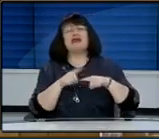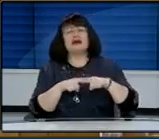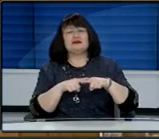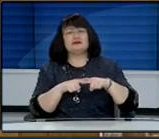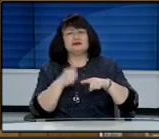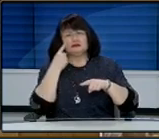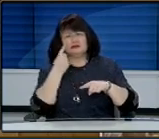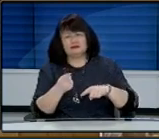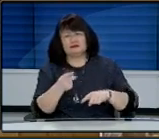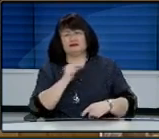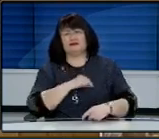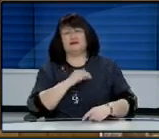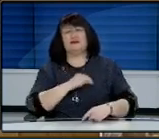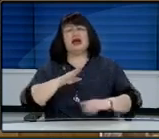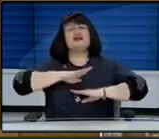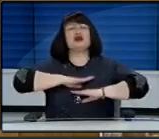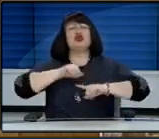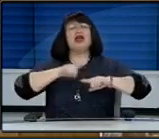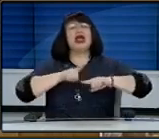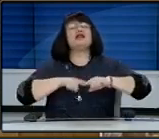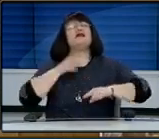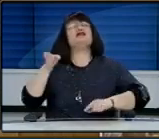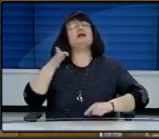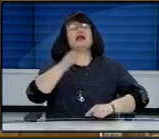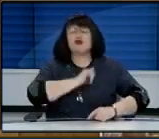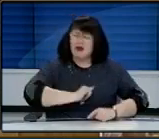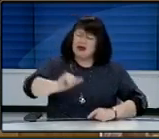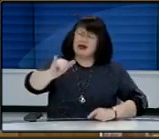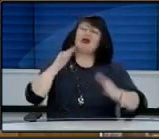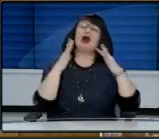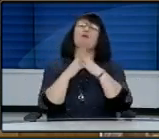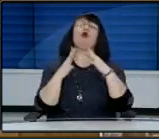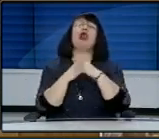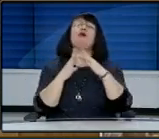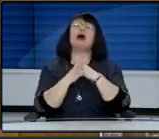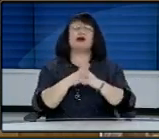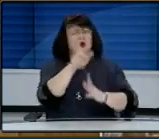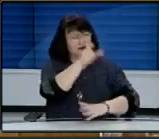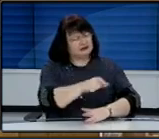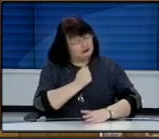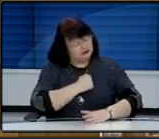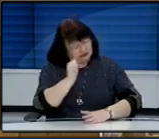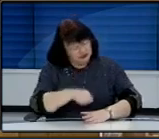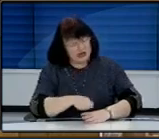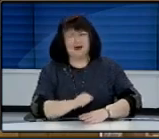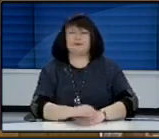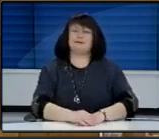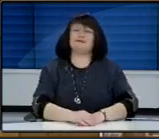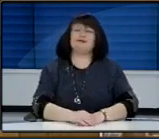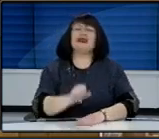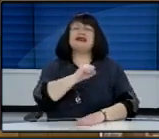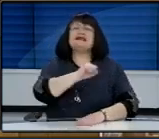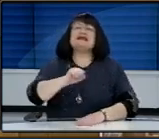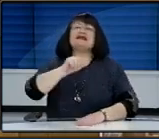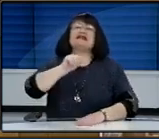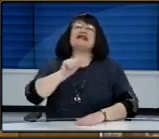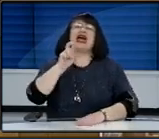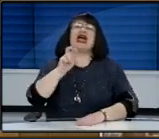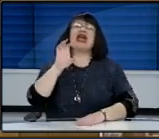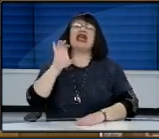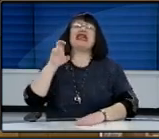που έχει να πολεμάνε Έλληνες στρατιώτες σε μακρινούς προορισμούς και πολέμους, στο Σαχέλ ή στη Σαουδική Αραβία